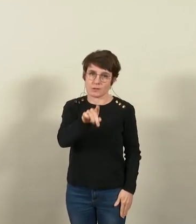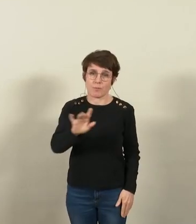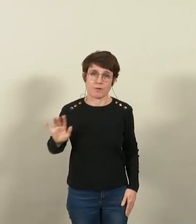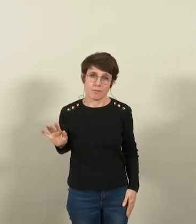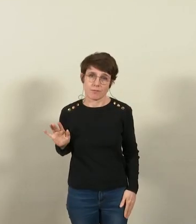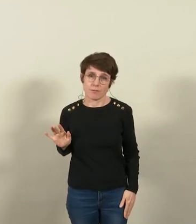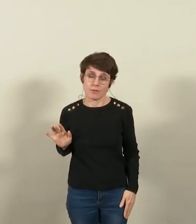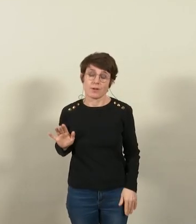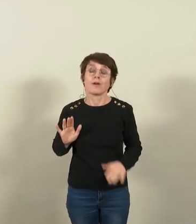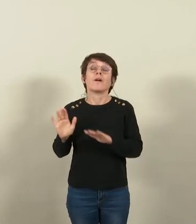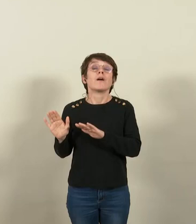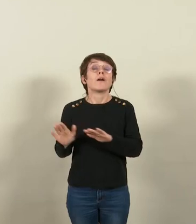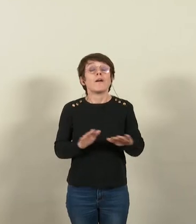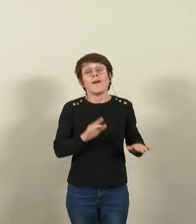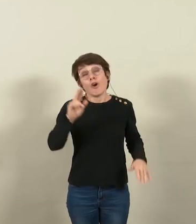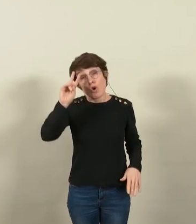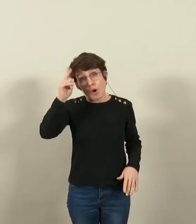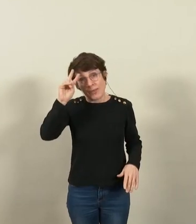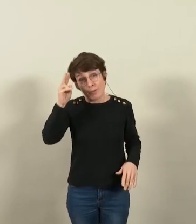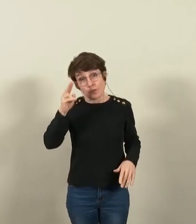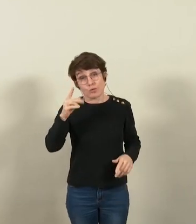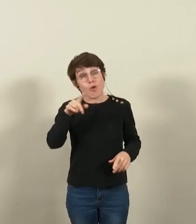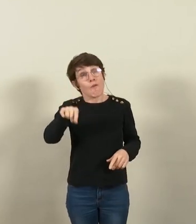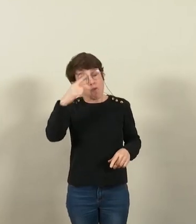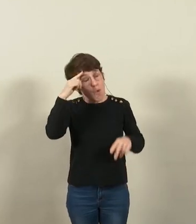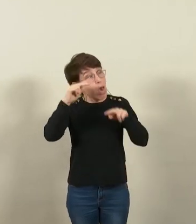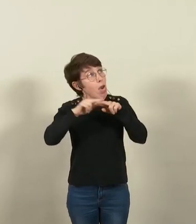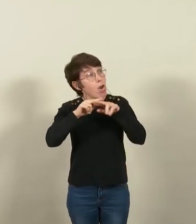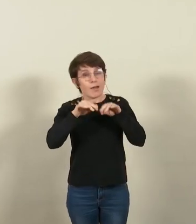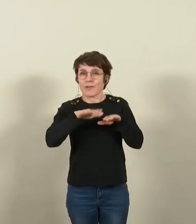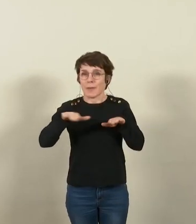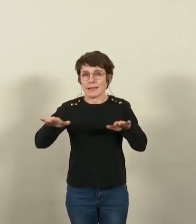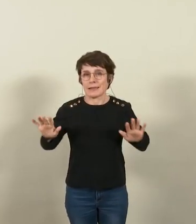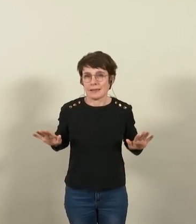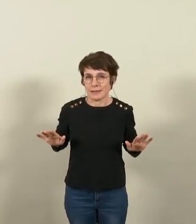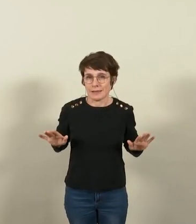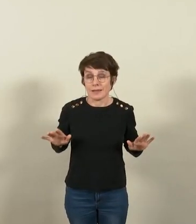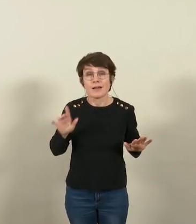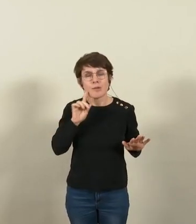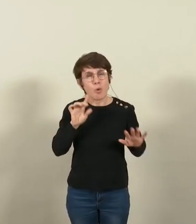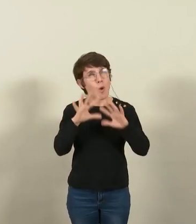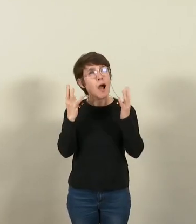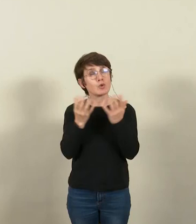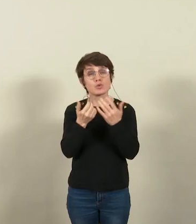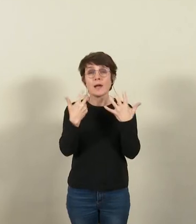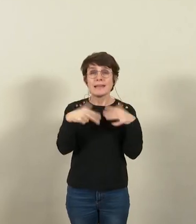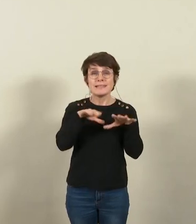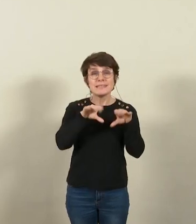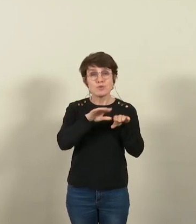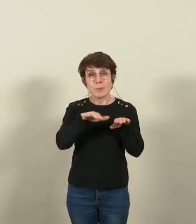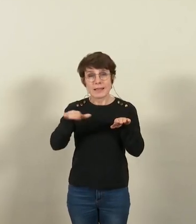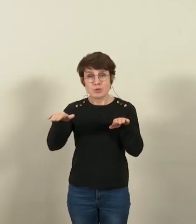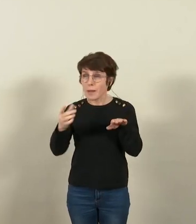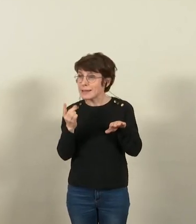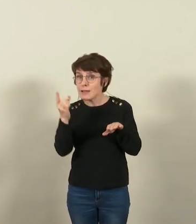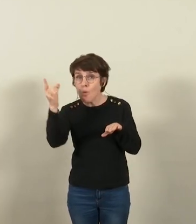l'impasse que vous faites comme d'habitude sur les parkings puisque vous prévoyez 18 places de stationnement très loin